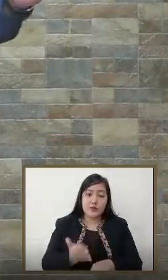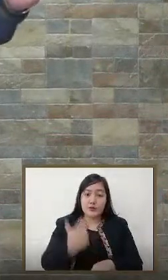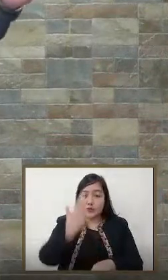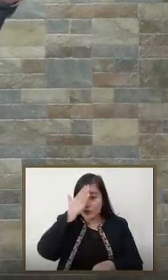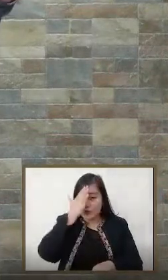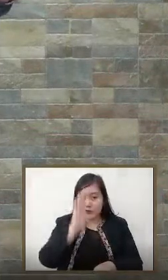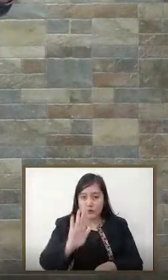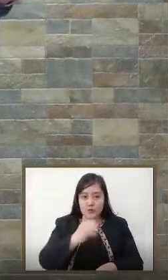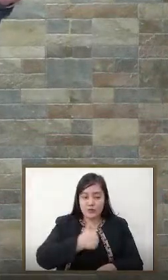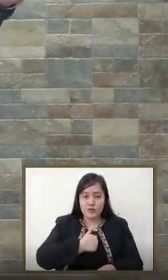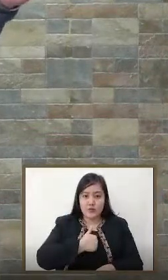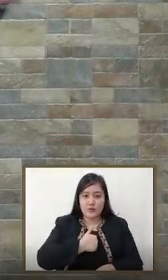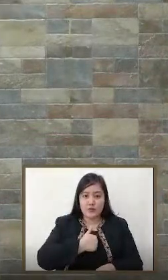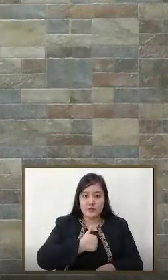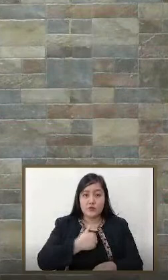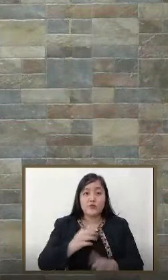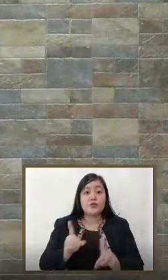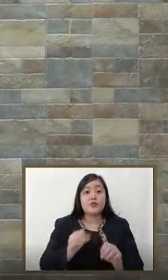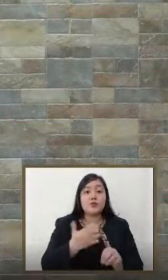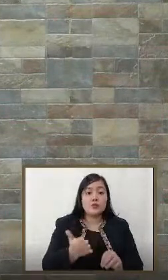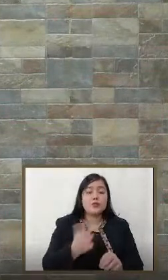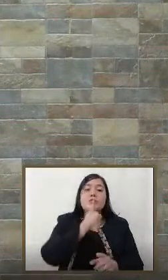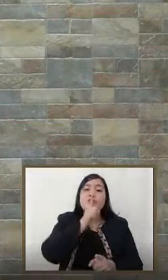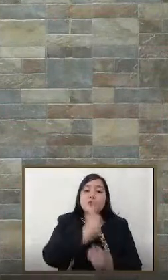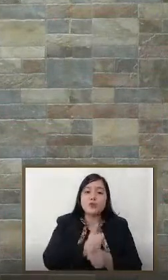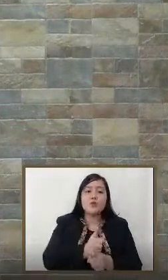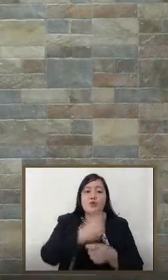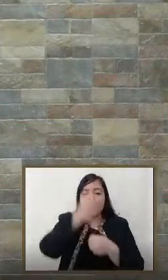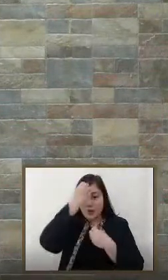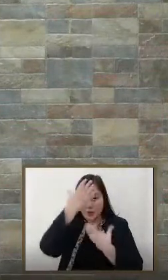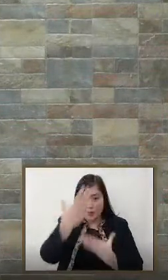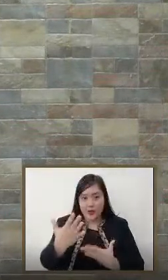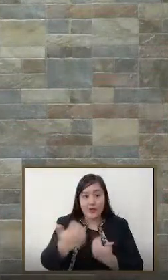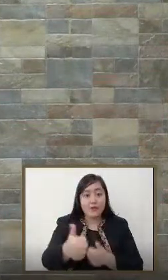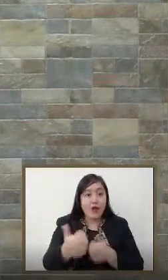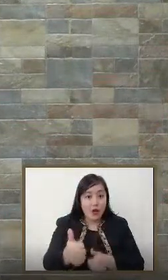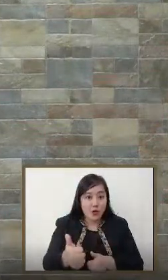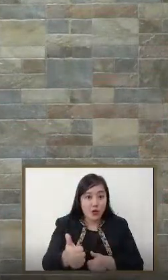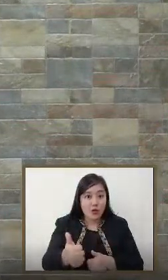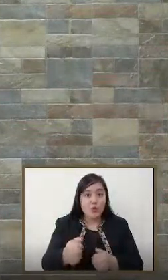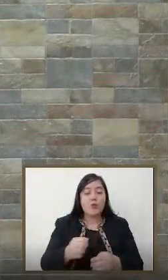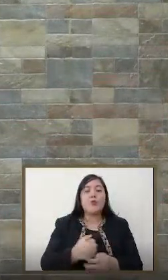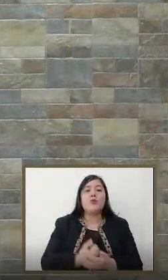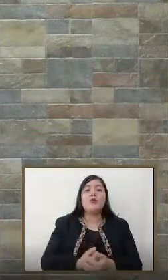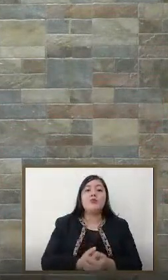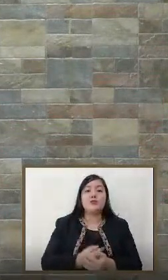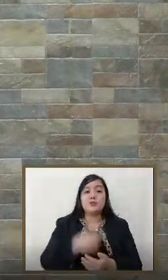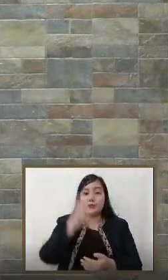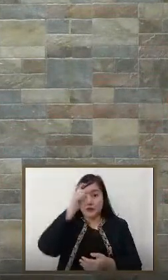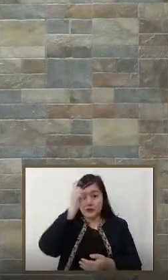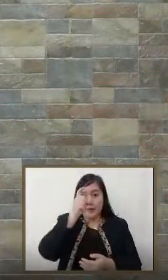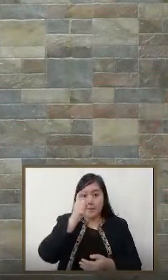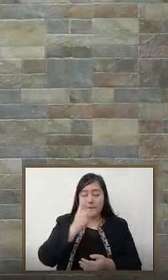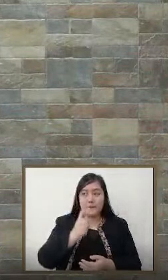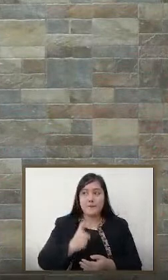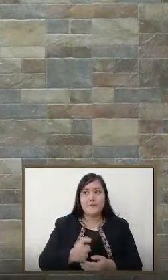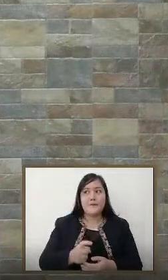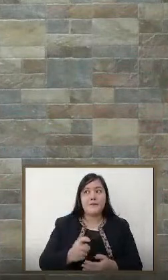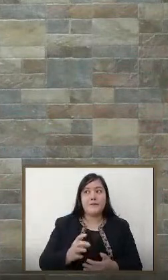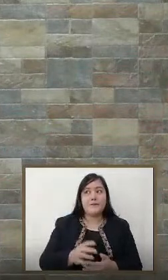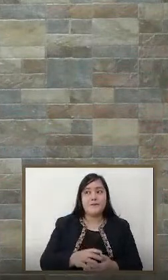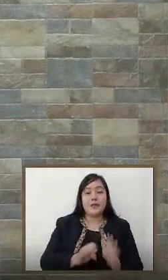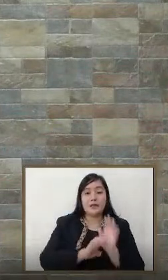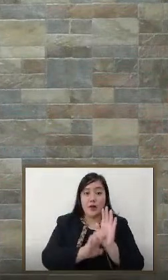ka ba natin? Lalo na po ngayon yung mga programa na yan about the focus, about the preparation. Alam mo ngayon,